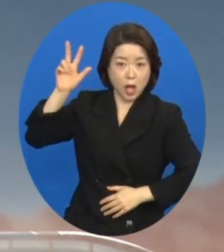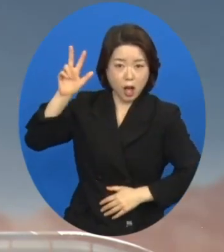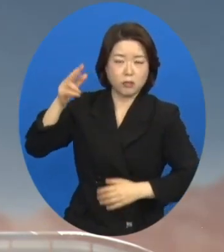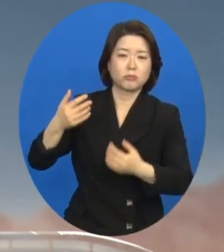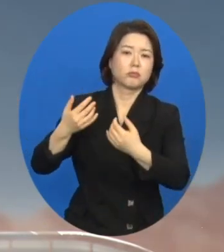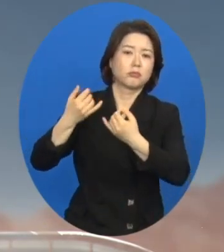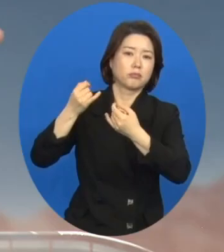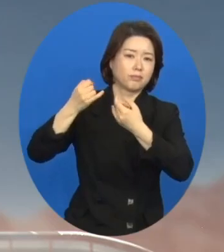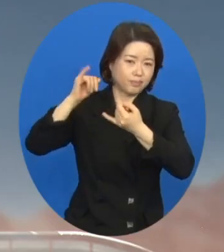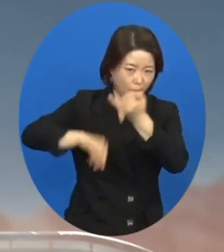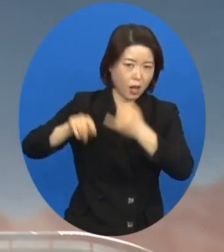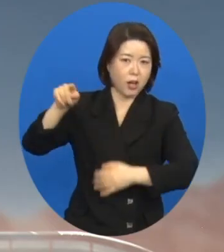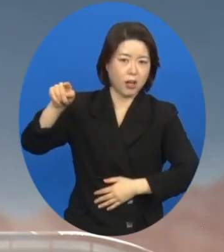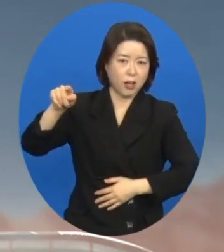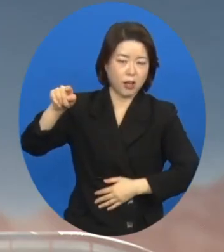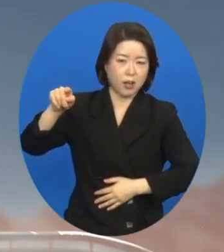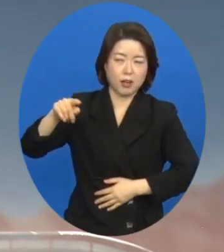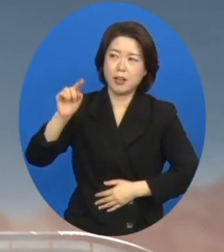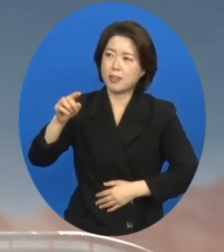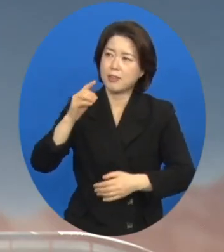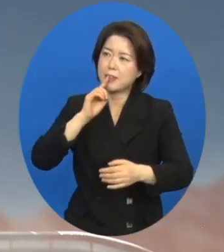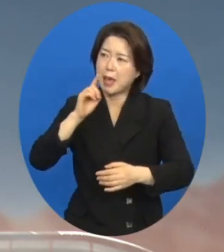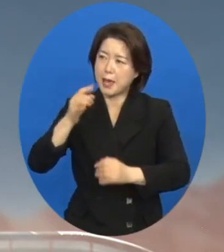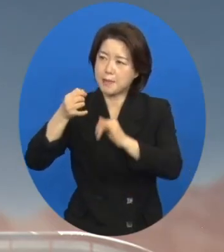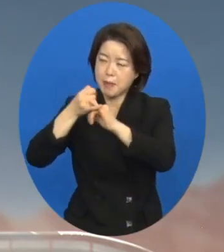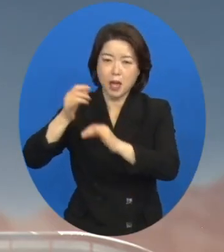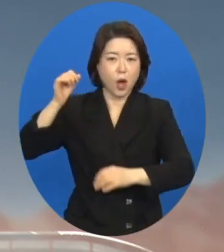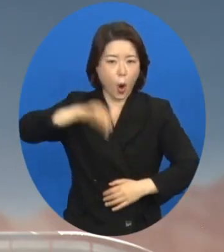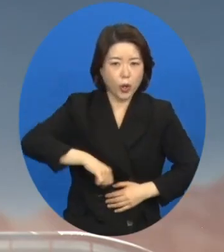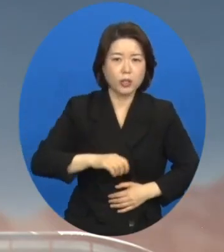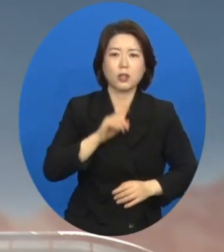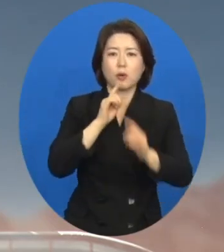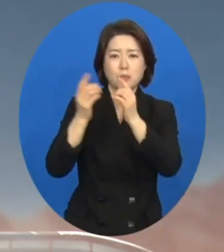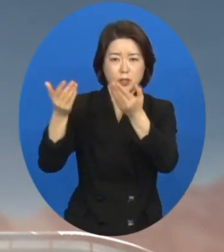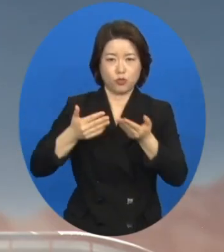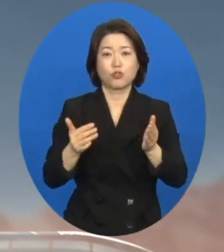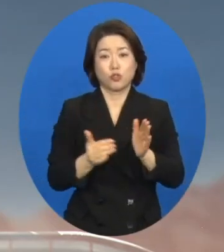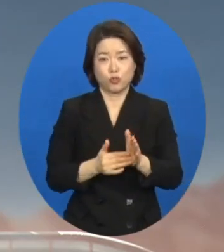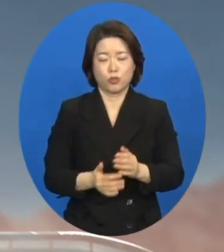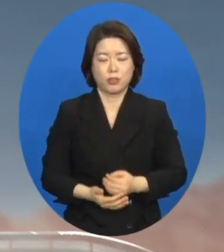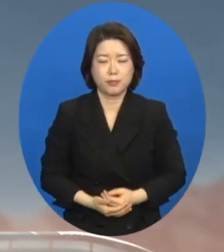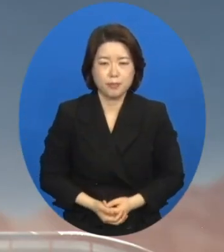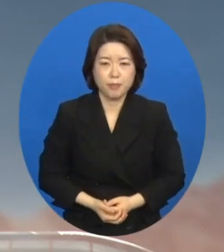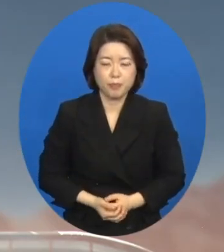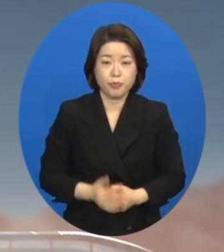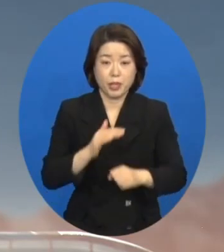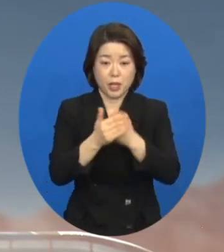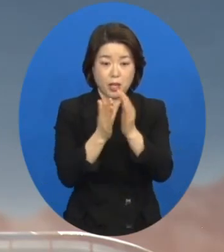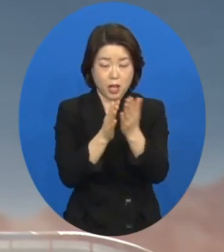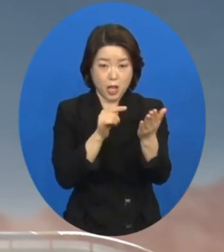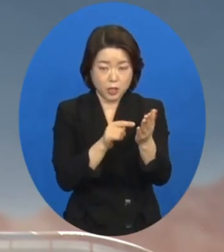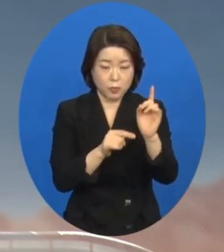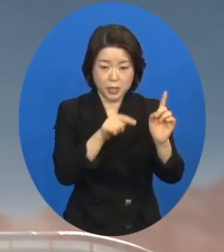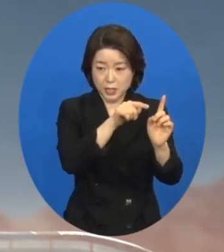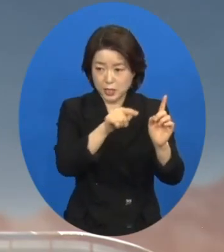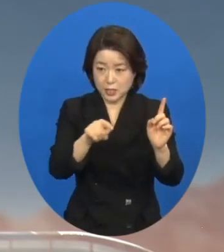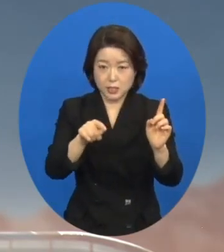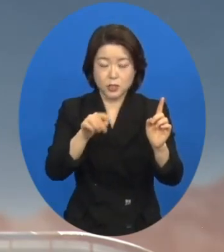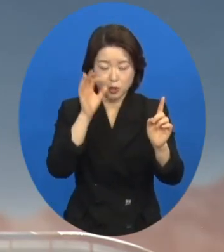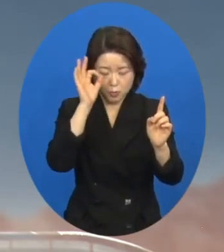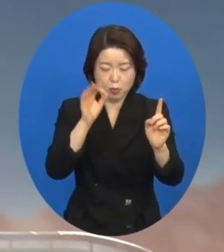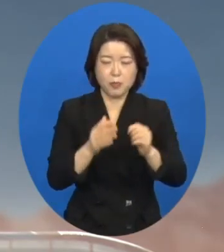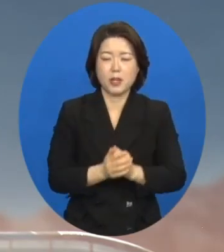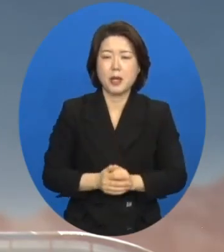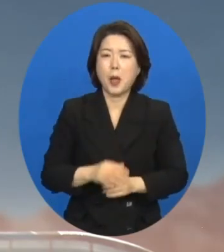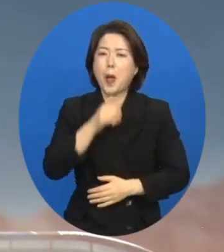나의 언약을 어겼다라고 말씀을 하는 겁니다. 그래서 오늘 본문에 보면요, 1절에서 범죄했다라고 했을 때